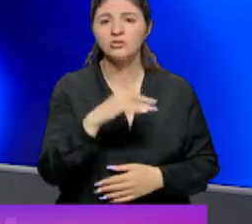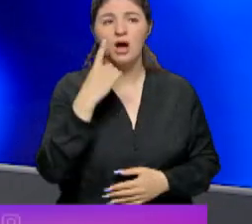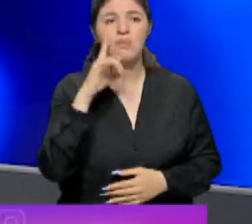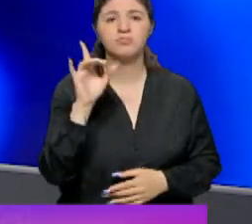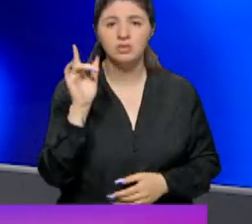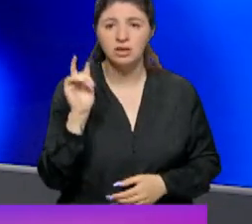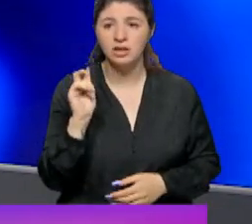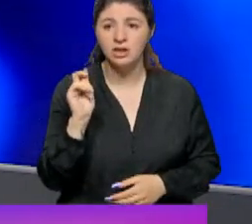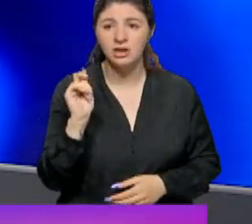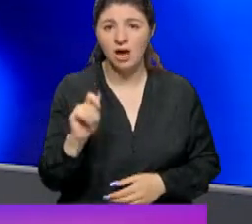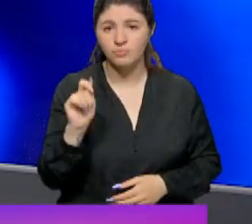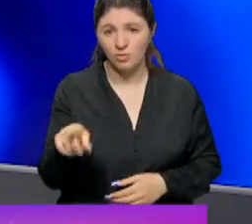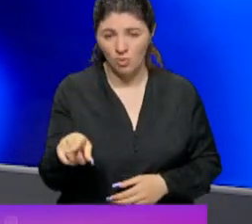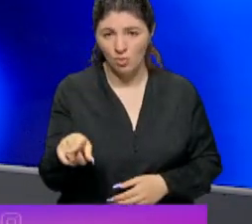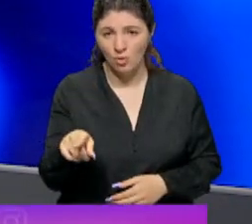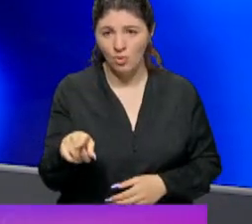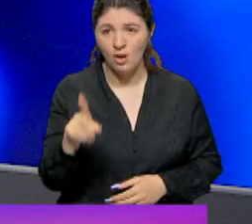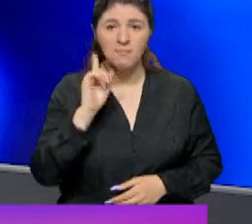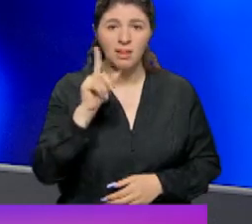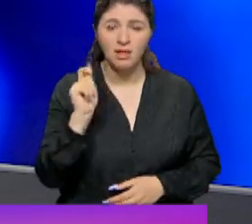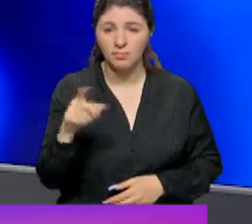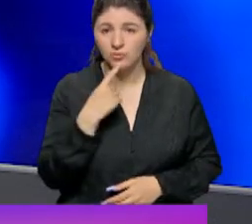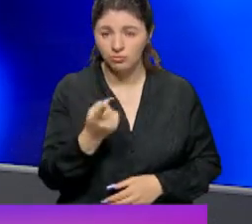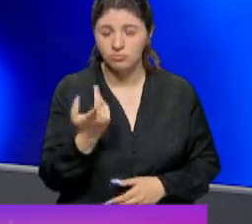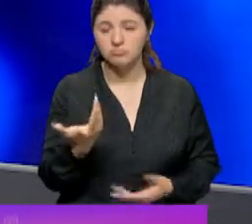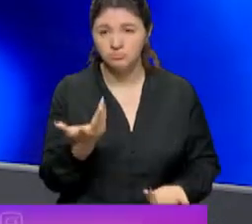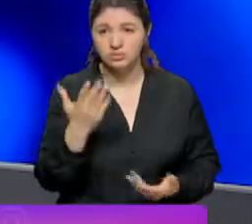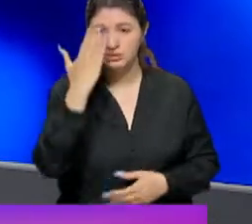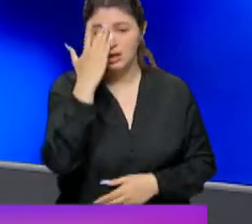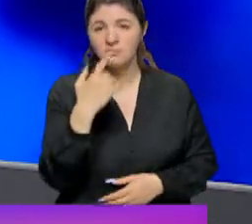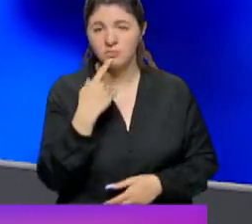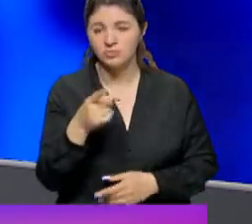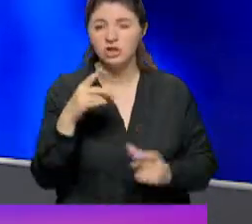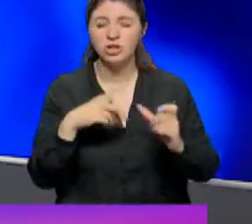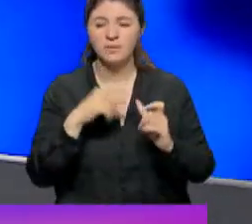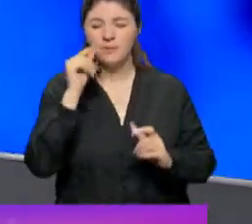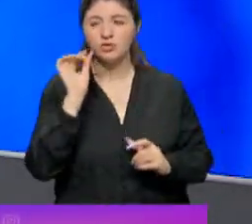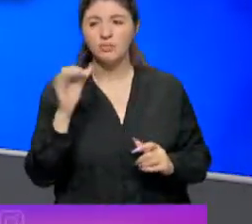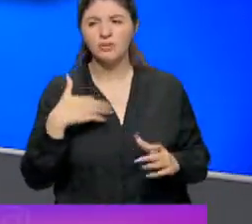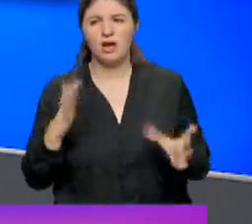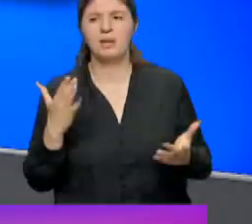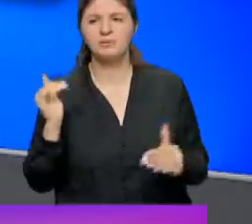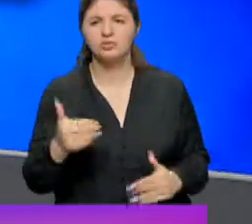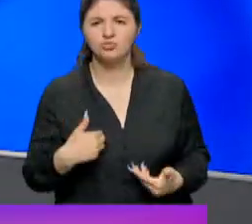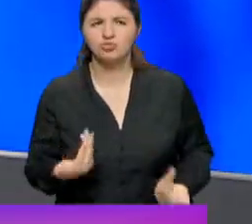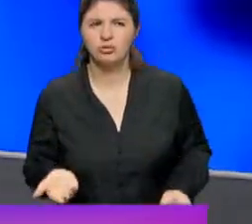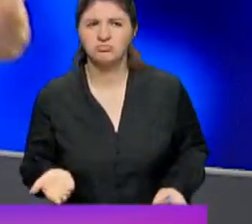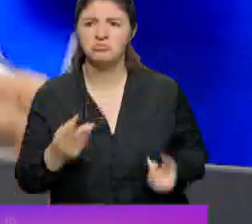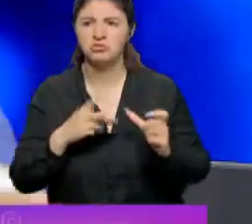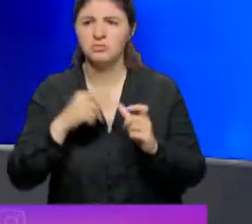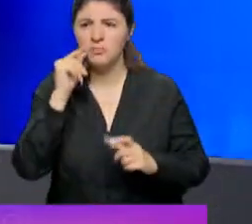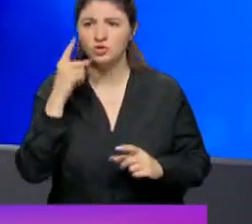başkaları görmezden gel geliyor diyor Selamlar demiş Şimdi Avrupa'ya şöyle Ben de garip sevmiştim Çünkü